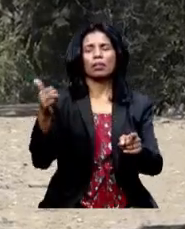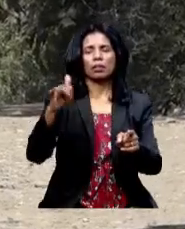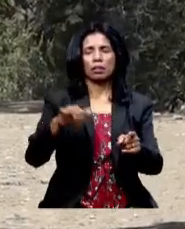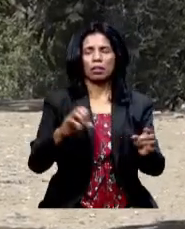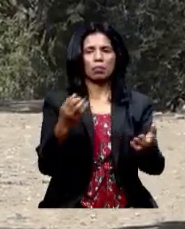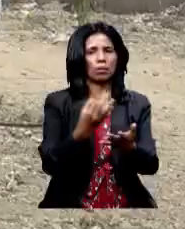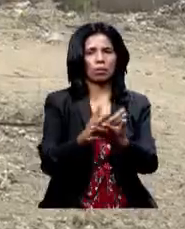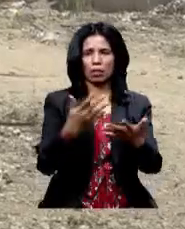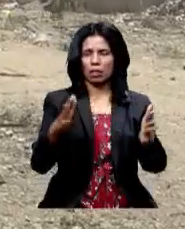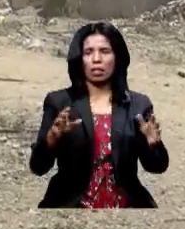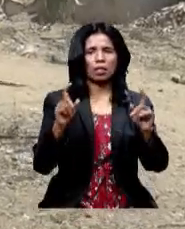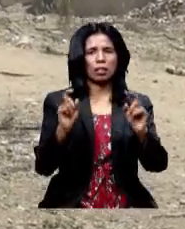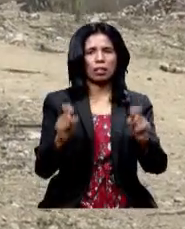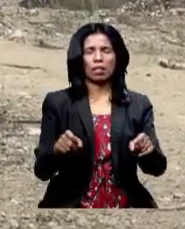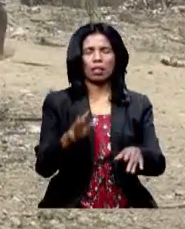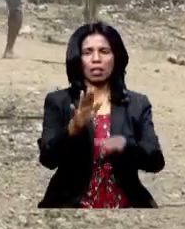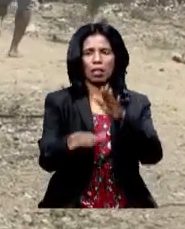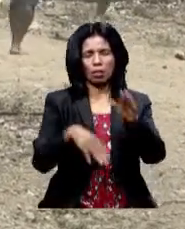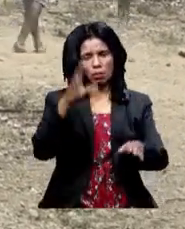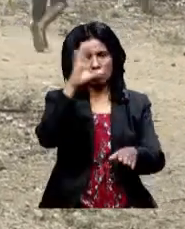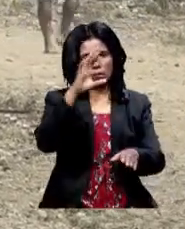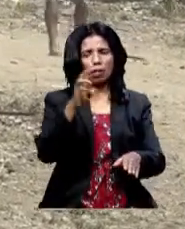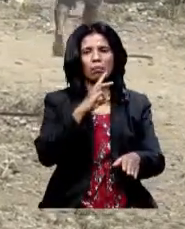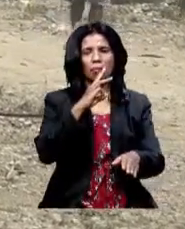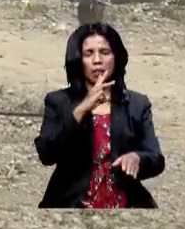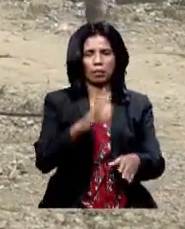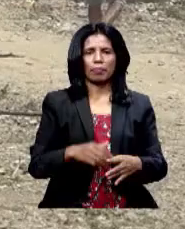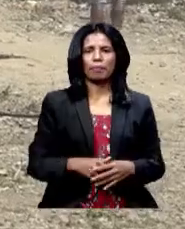la to'o obrigado tingkelau buka be horikuro.